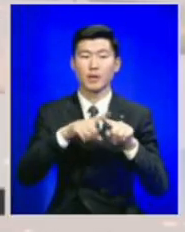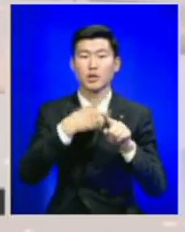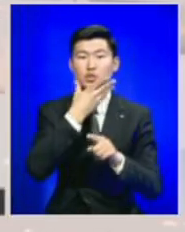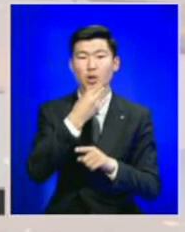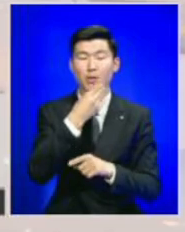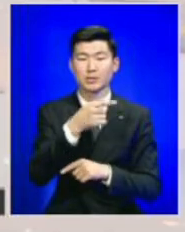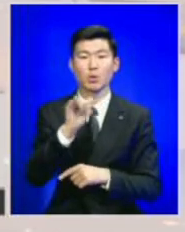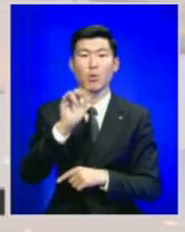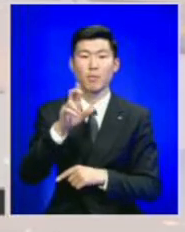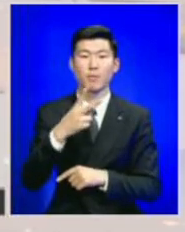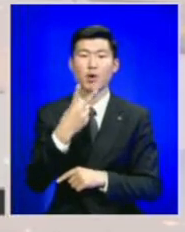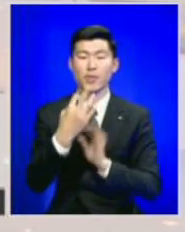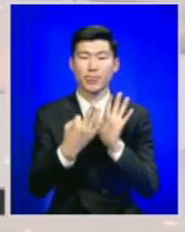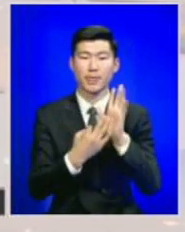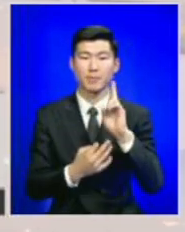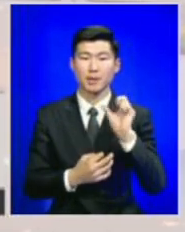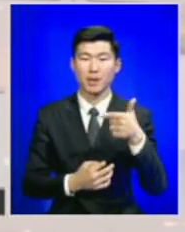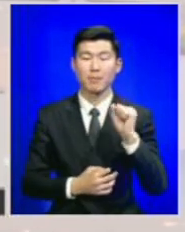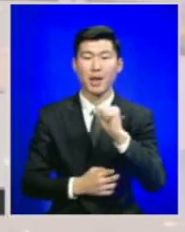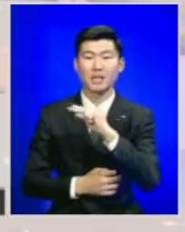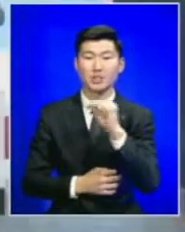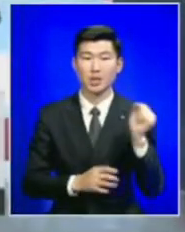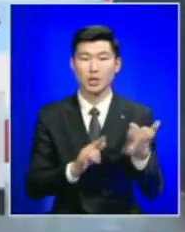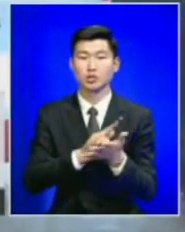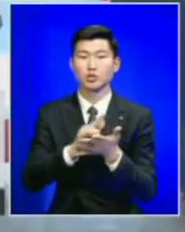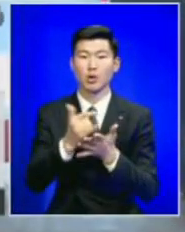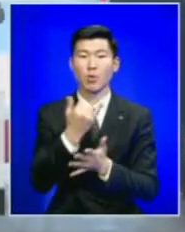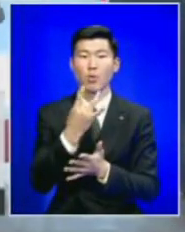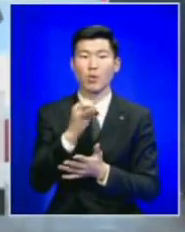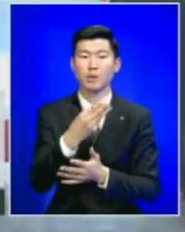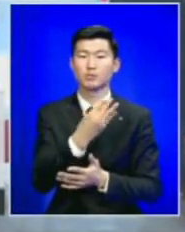Улаанбаатар чиглэлд 28 кг ачаа тээштэй зорчих урамшууллыг зарлжээ.